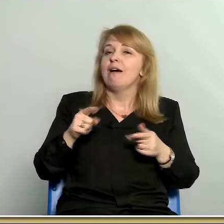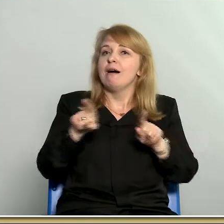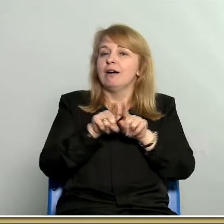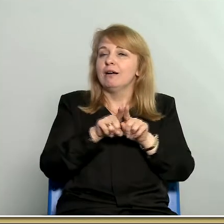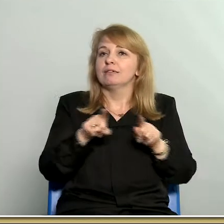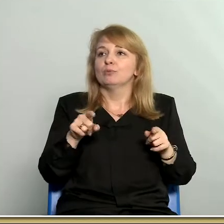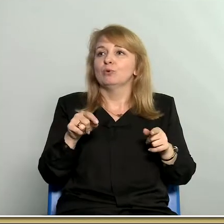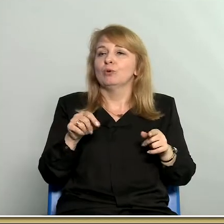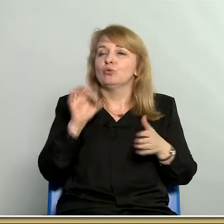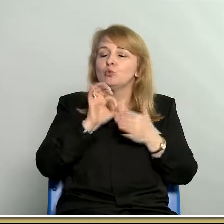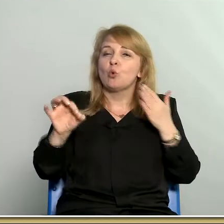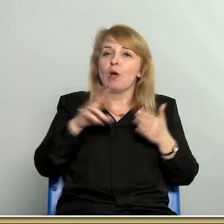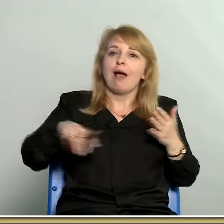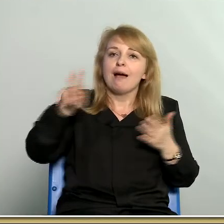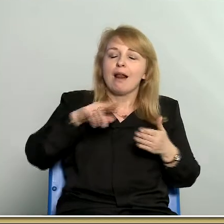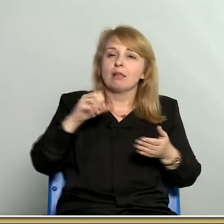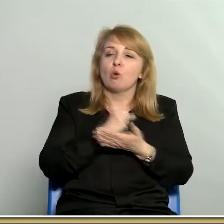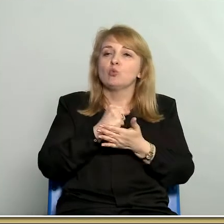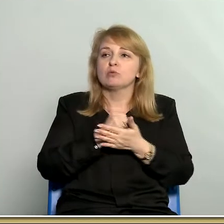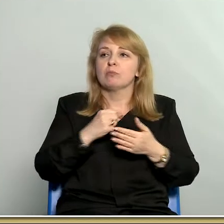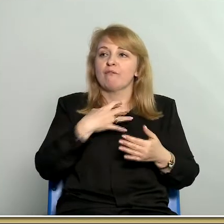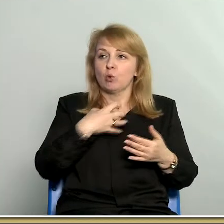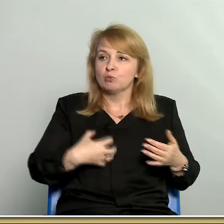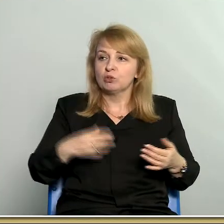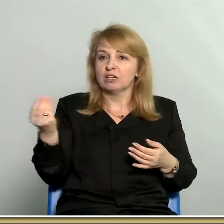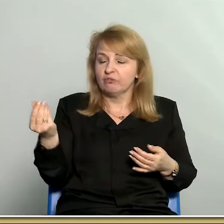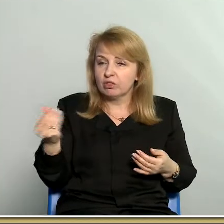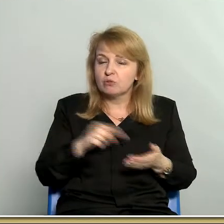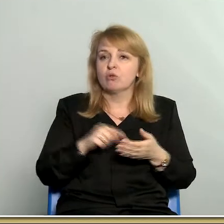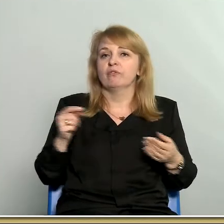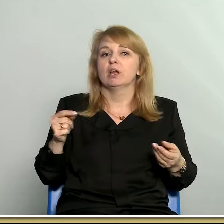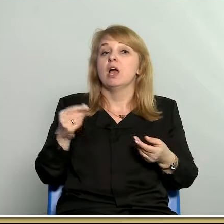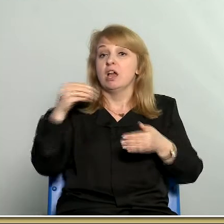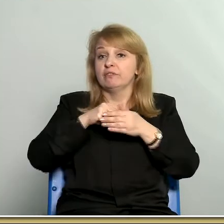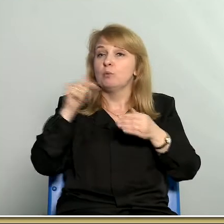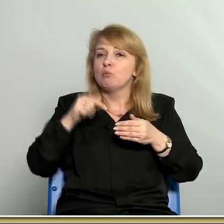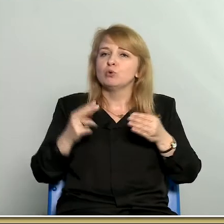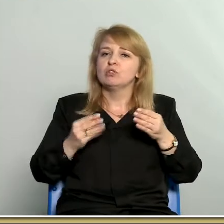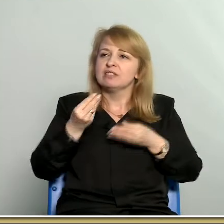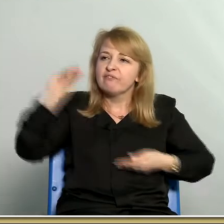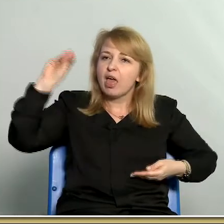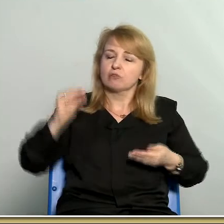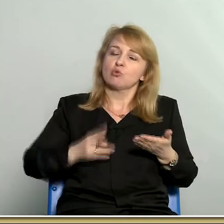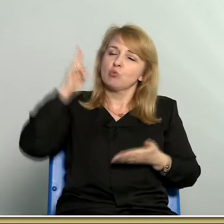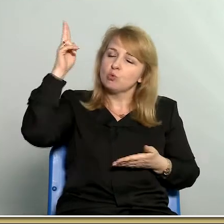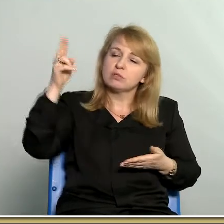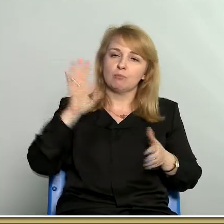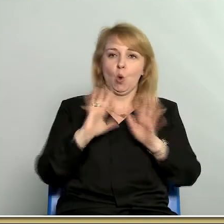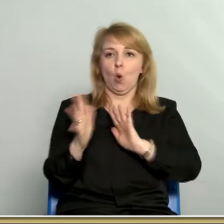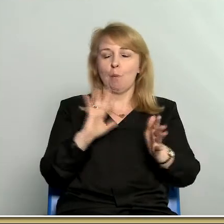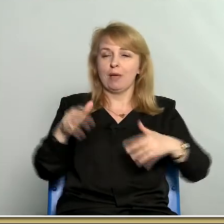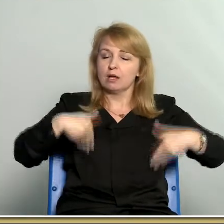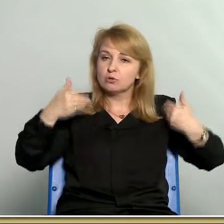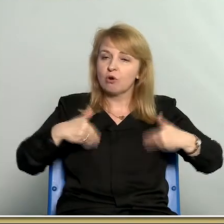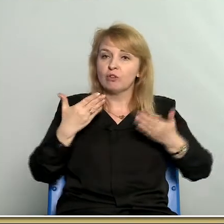Rady do Spraw Gospodarczych i Finansowych. I zwiększenie dostępności usług opieki zdrowotnej poprzez